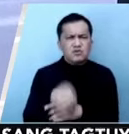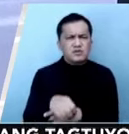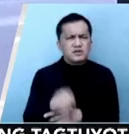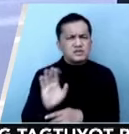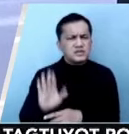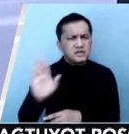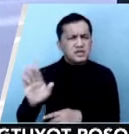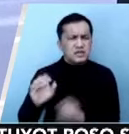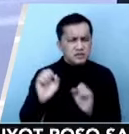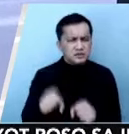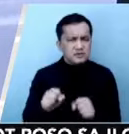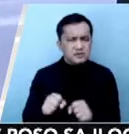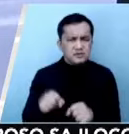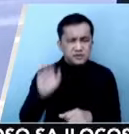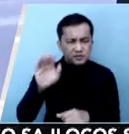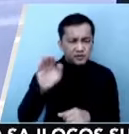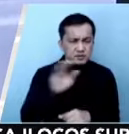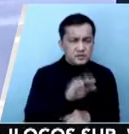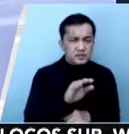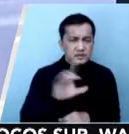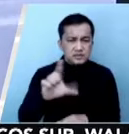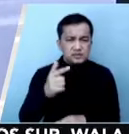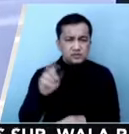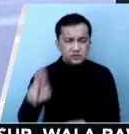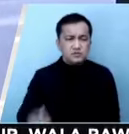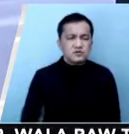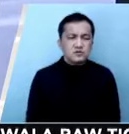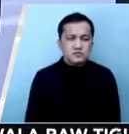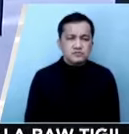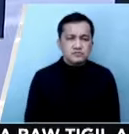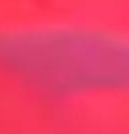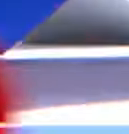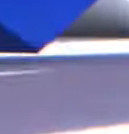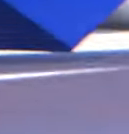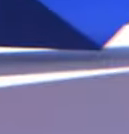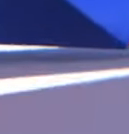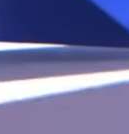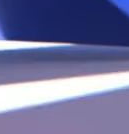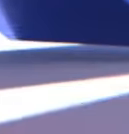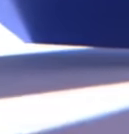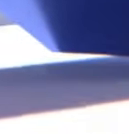kaya may apela sila sa mga lokal na pamahalaan. Nakatutok si Rafi Tima.